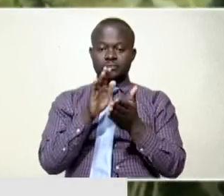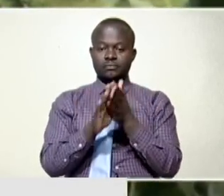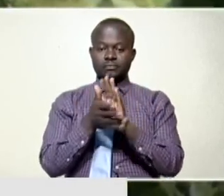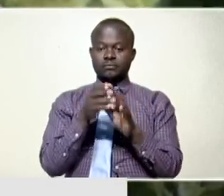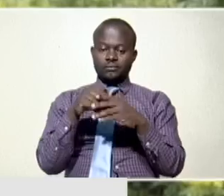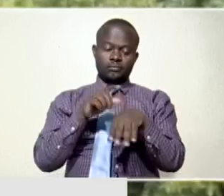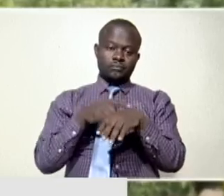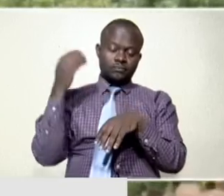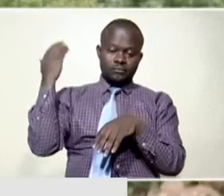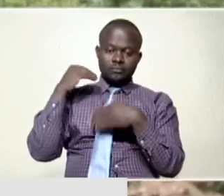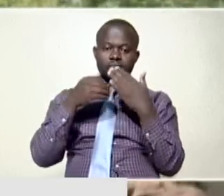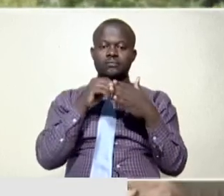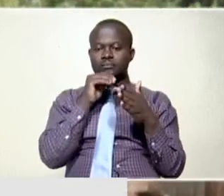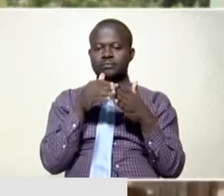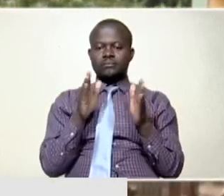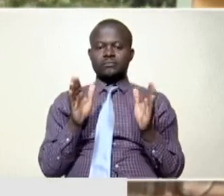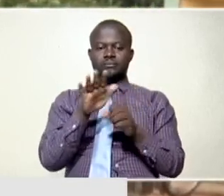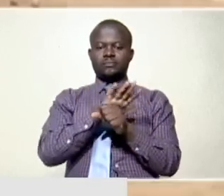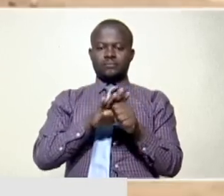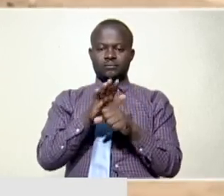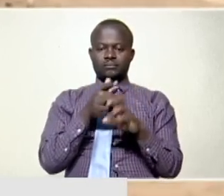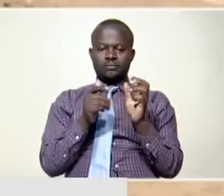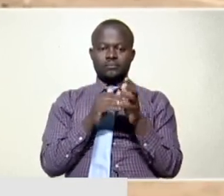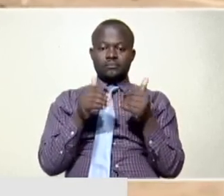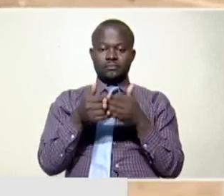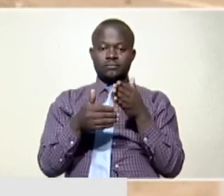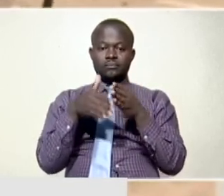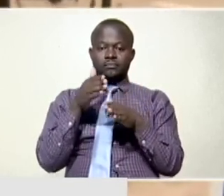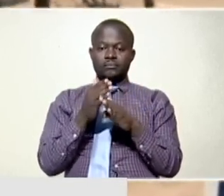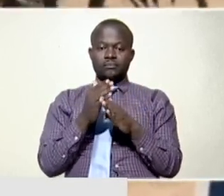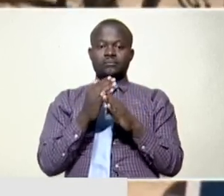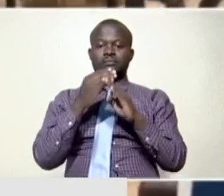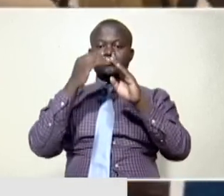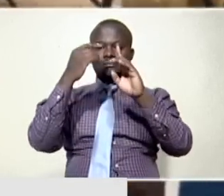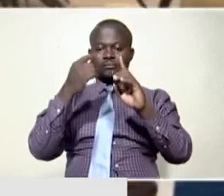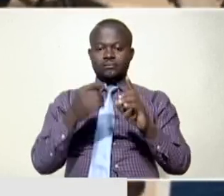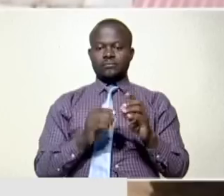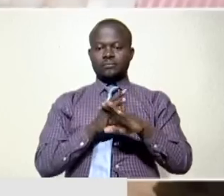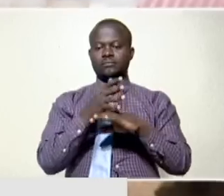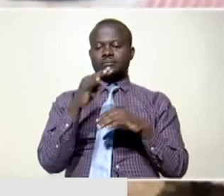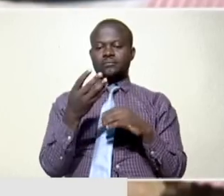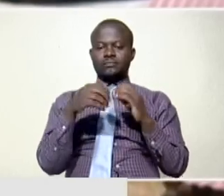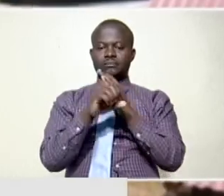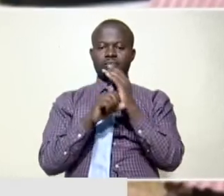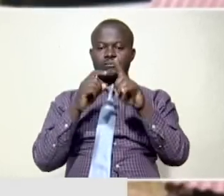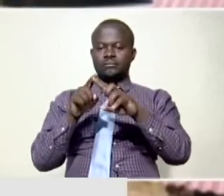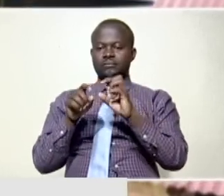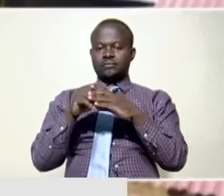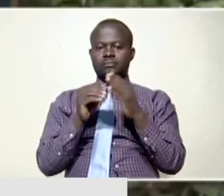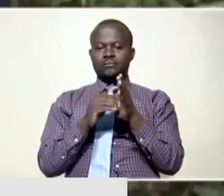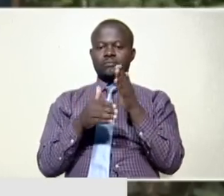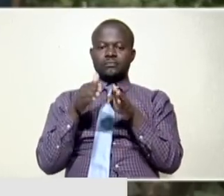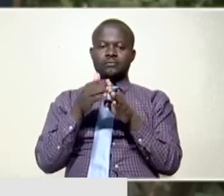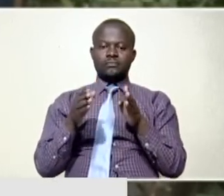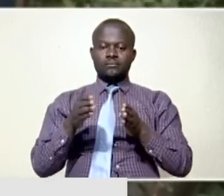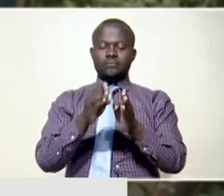biheruka zitarakinguka 100%. Ariko barimo kubaka ibiraro bigera kuri 4 mu mirenge itandukanye bikagera no gusana umuhanda